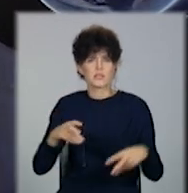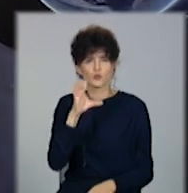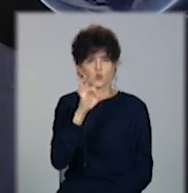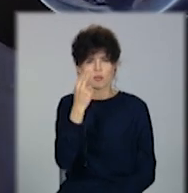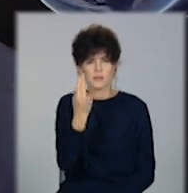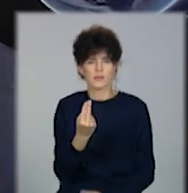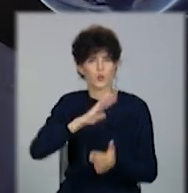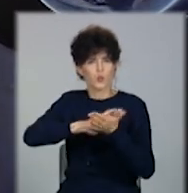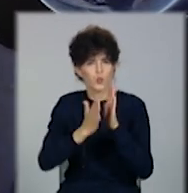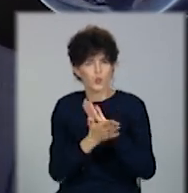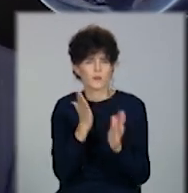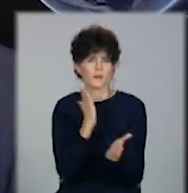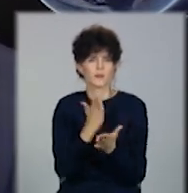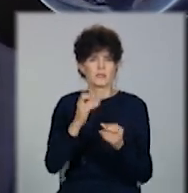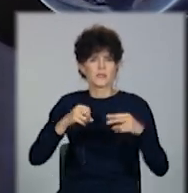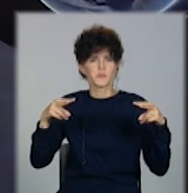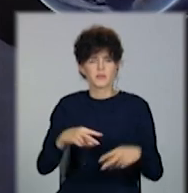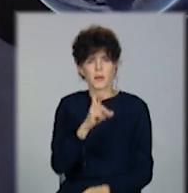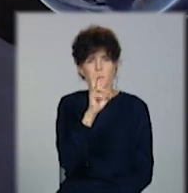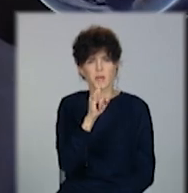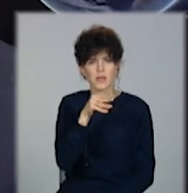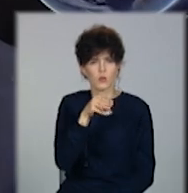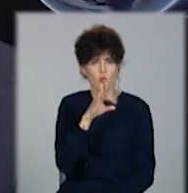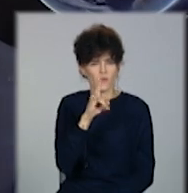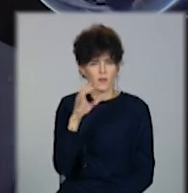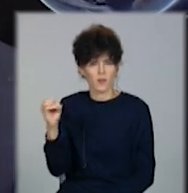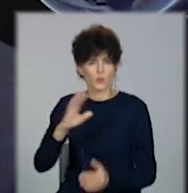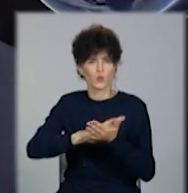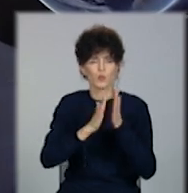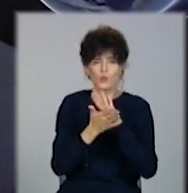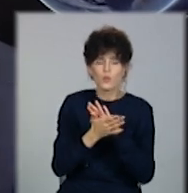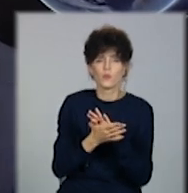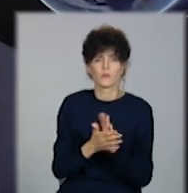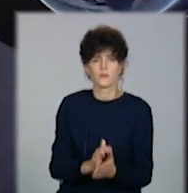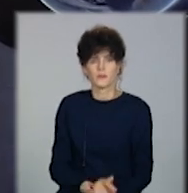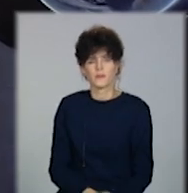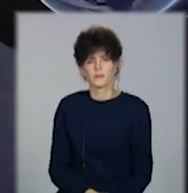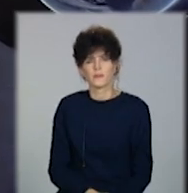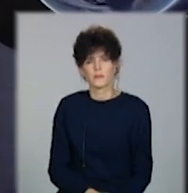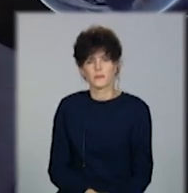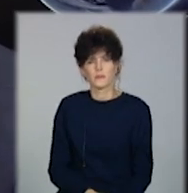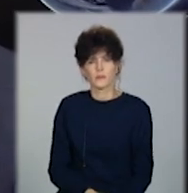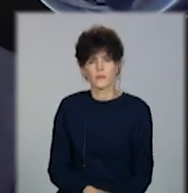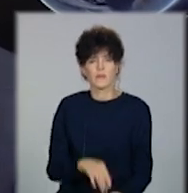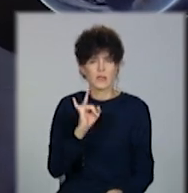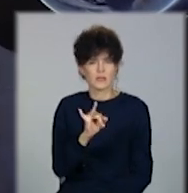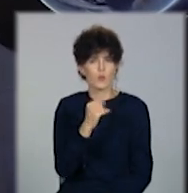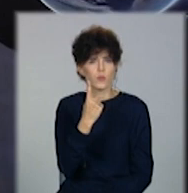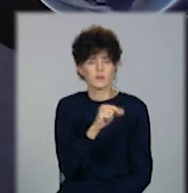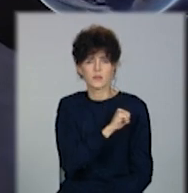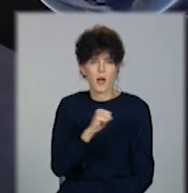умовами, наші співробітники обезпечені битовими умовами. И, знаете, наверное, одно из